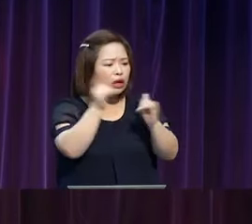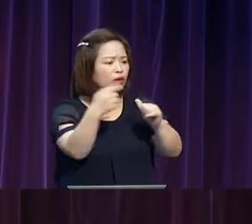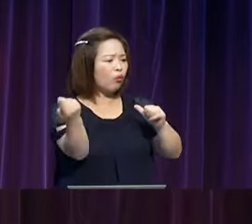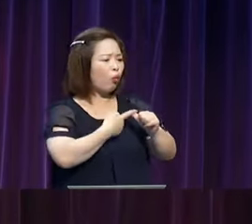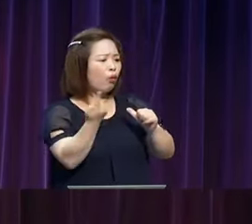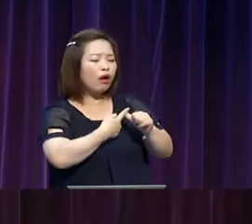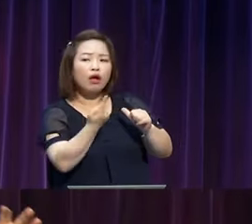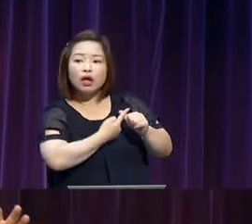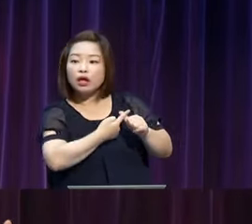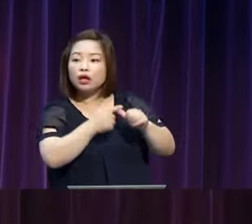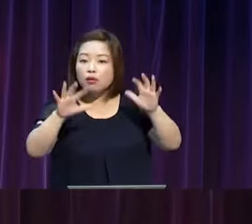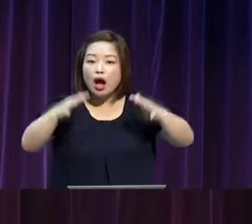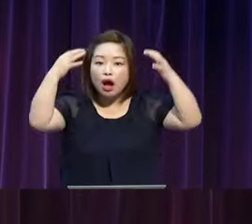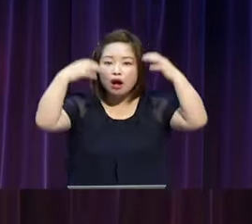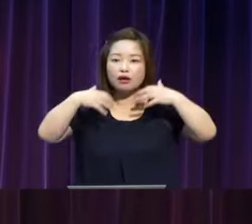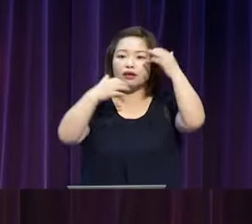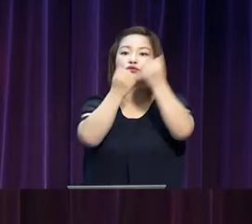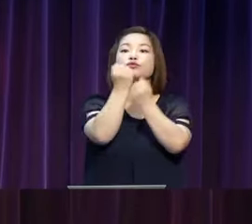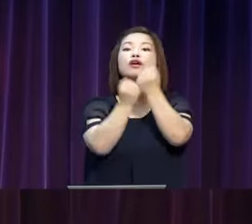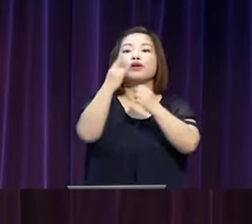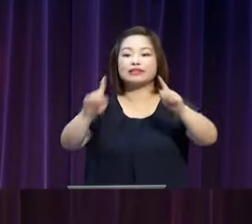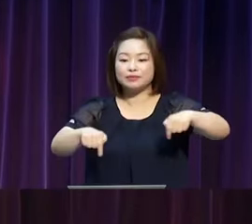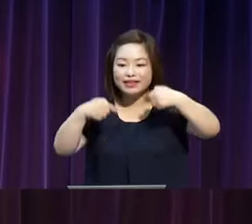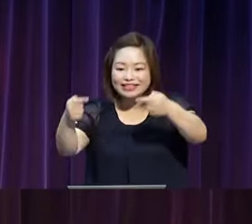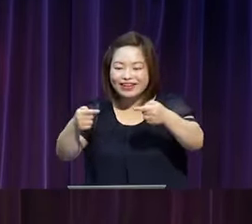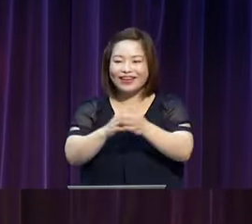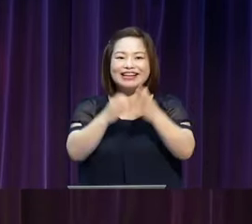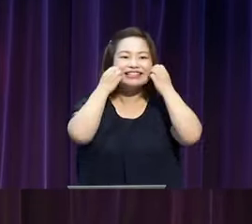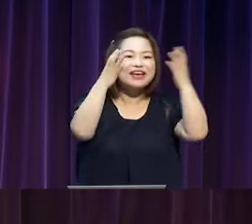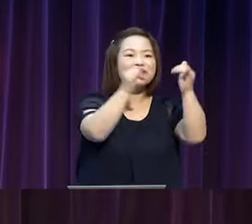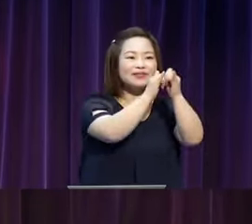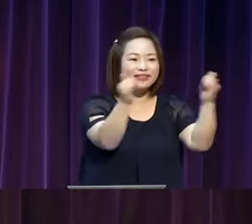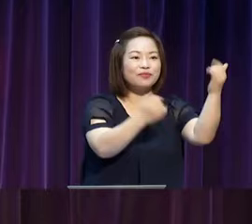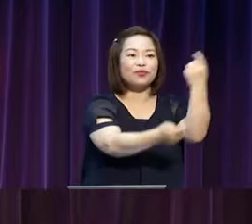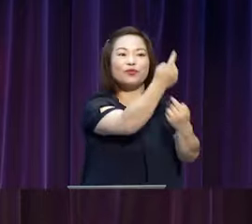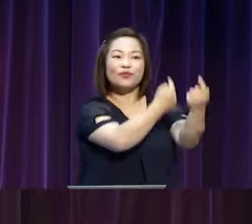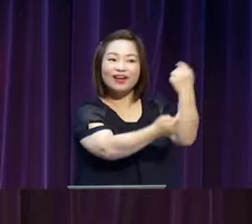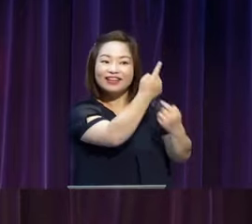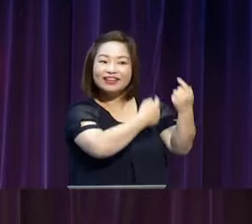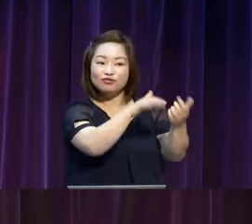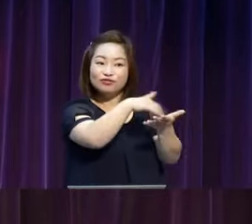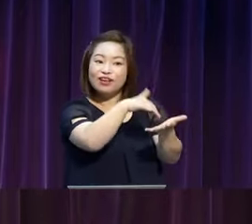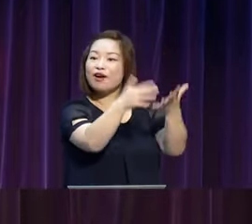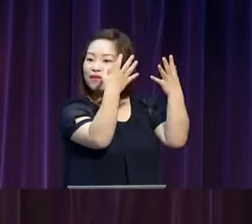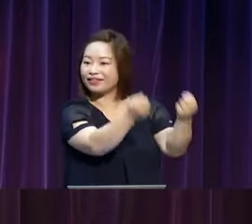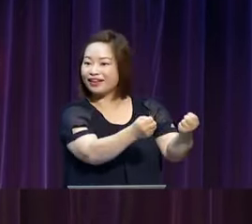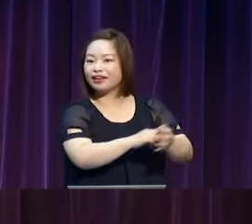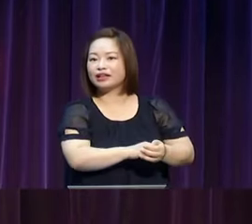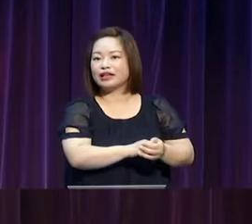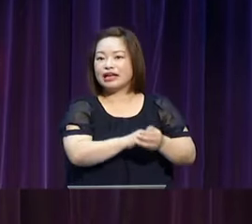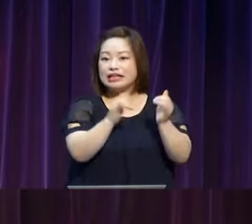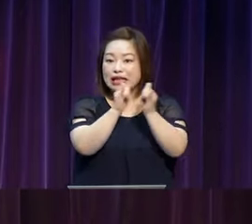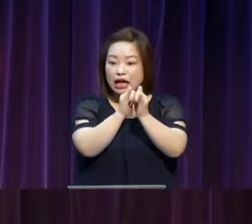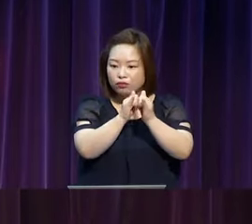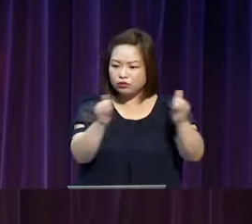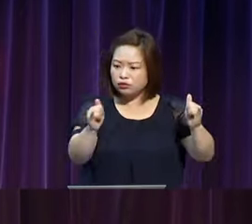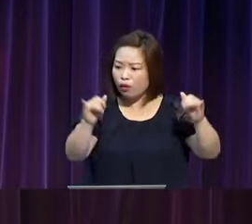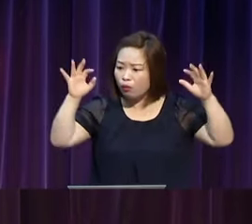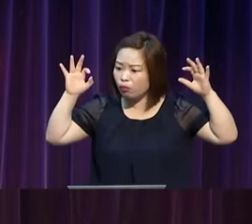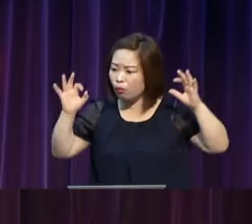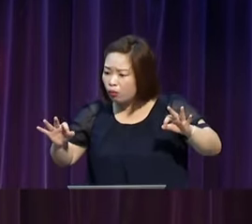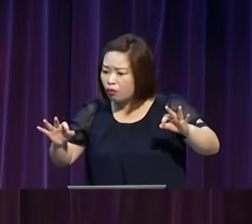이번에 수양에 참석해서 새로 오신 분들도 많이 말씀을 들었는데 사람들은 무조건 욕을